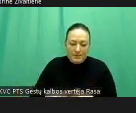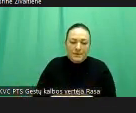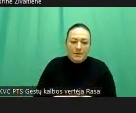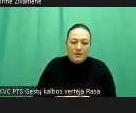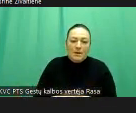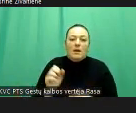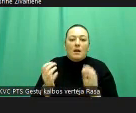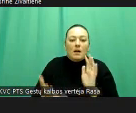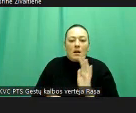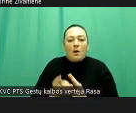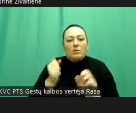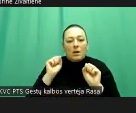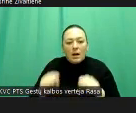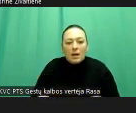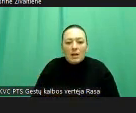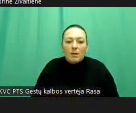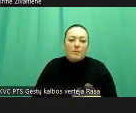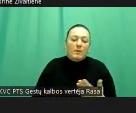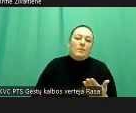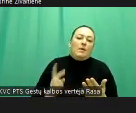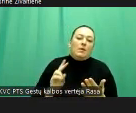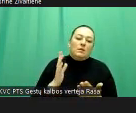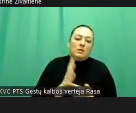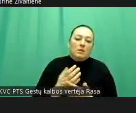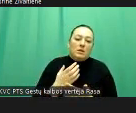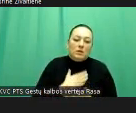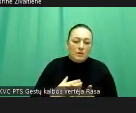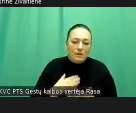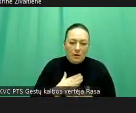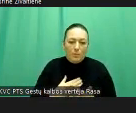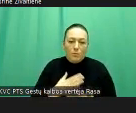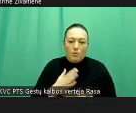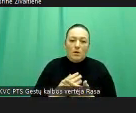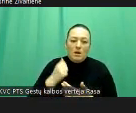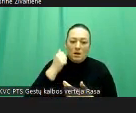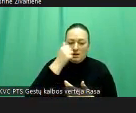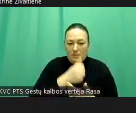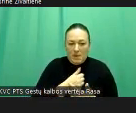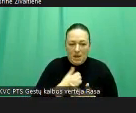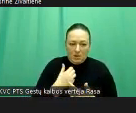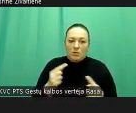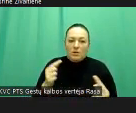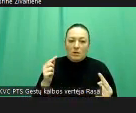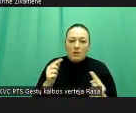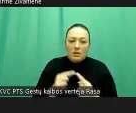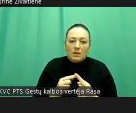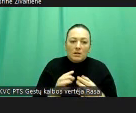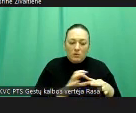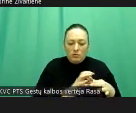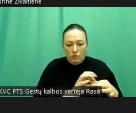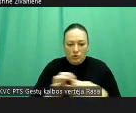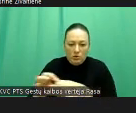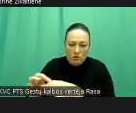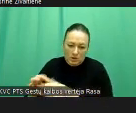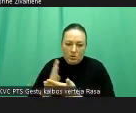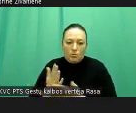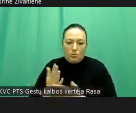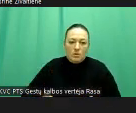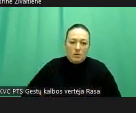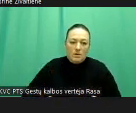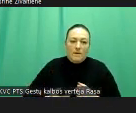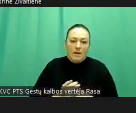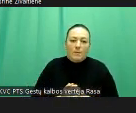gauna galimybę tirti kažką, kas jiems labai yra aktualu ir asmeniška. Ir atitinka tą kontekstą, kuriame jie gyvena. Ir mes žinome, kad